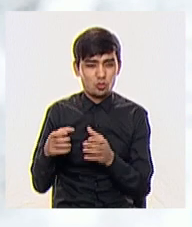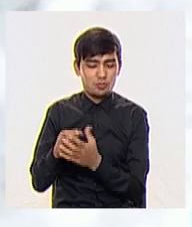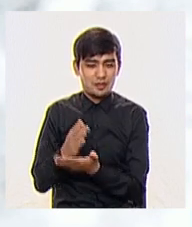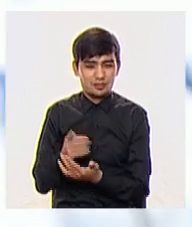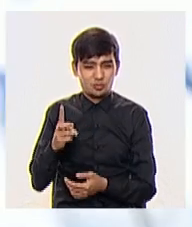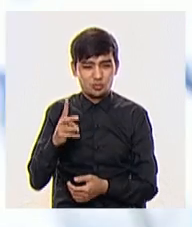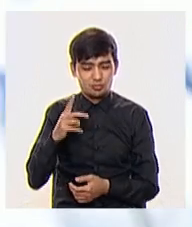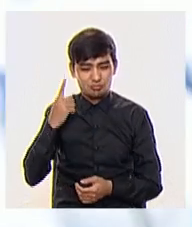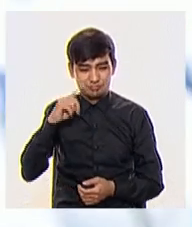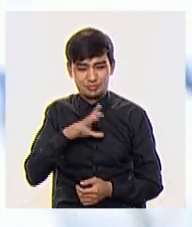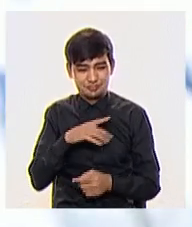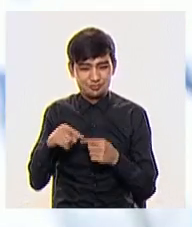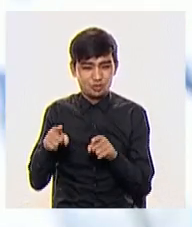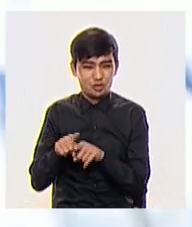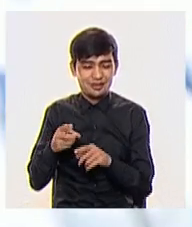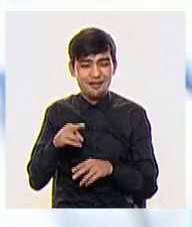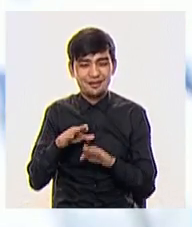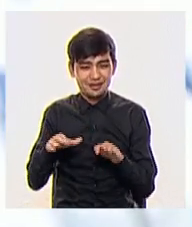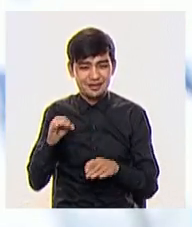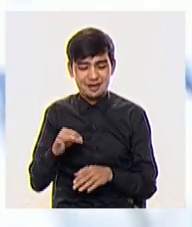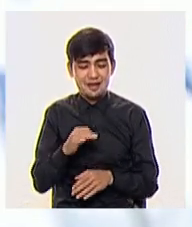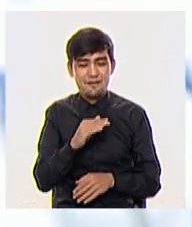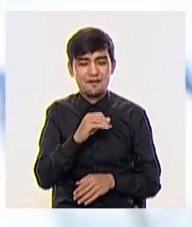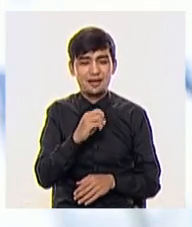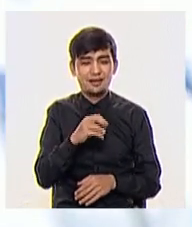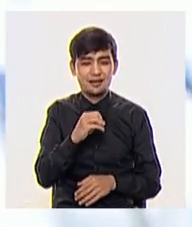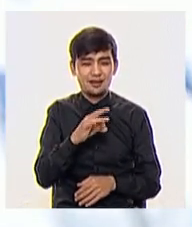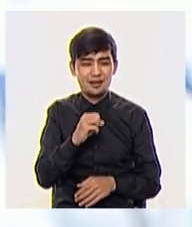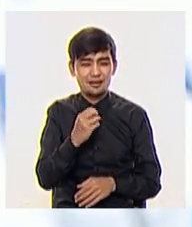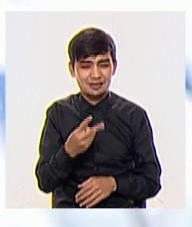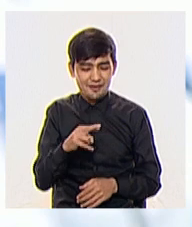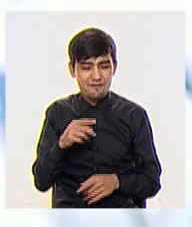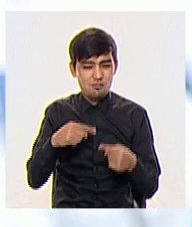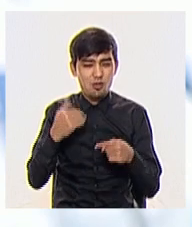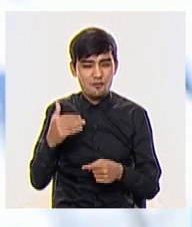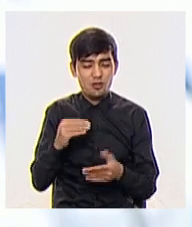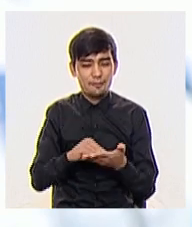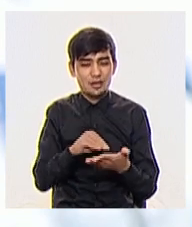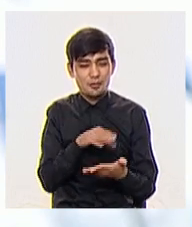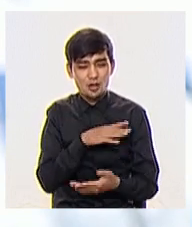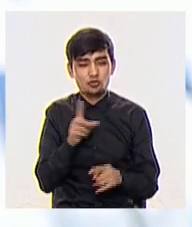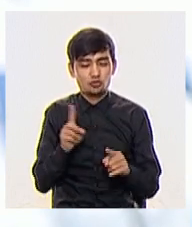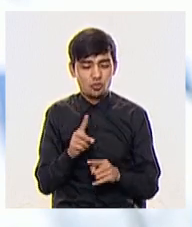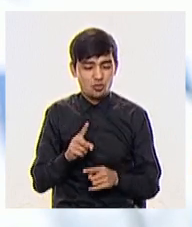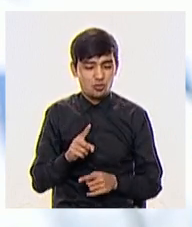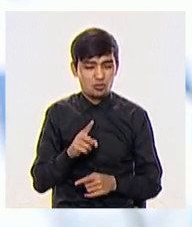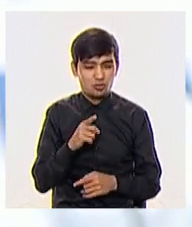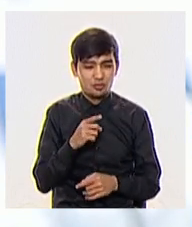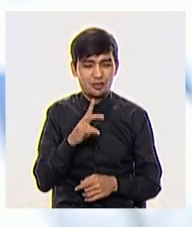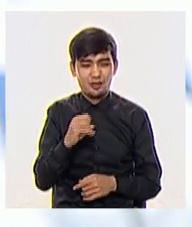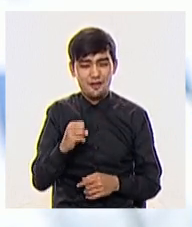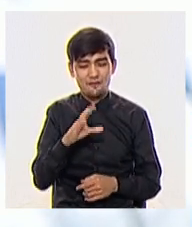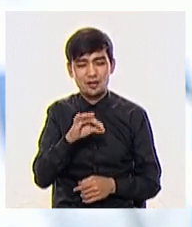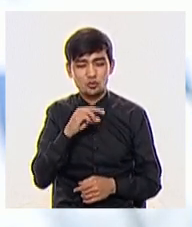поставщик хоть и и для федерации футбола федерация футбола отписала что на восточном